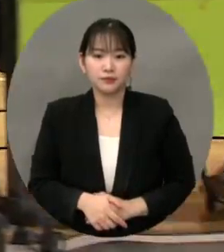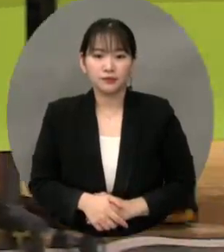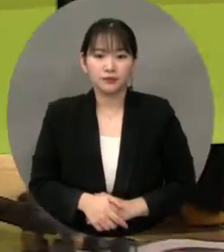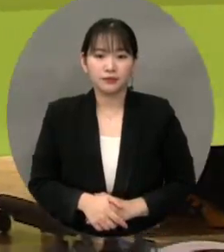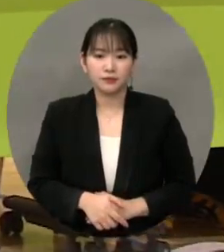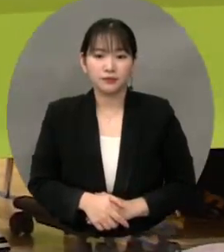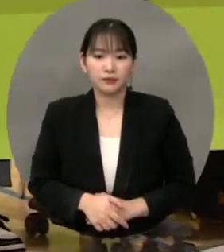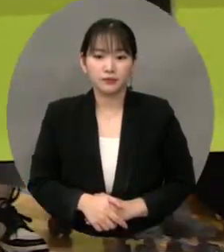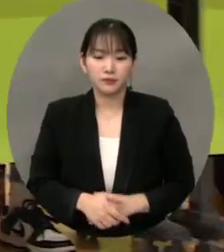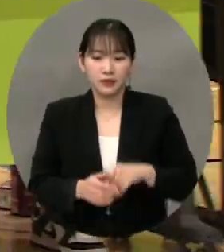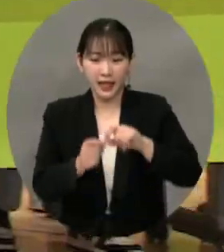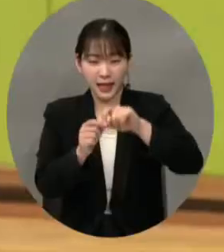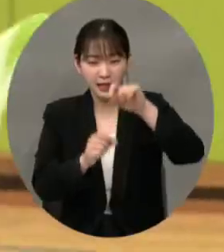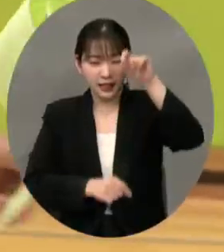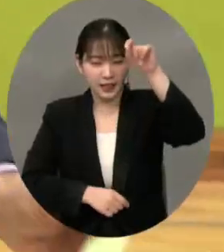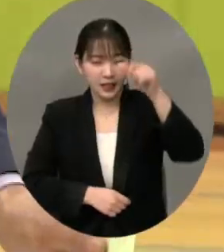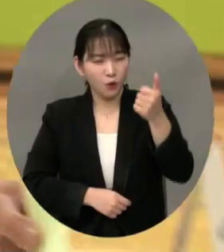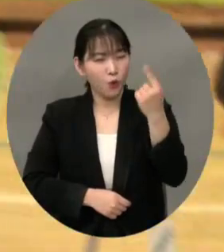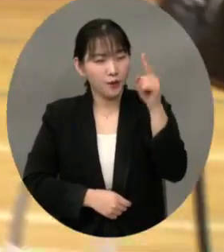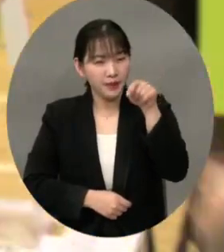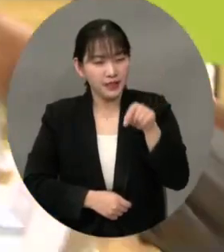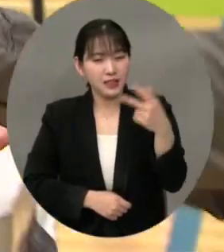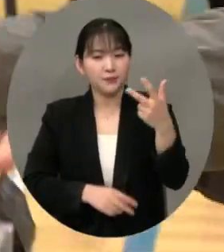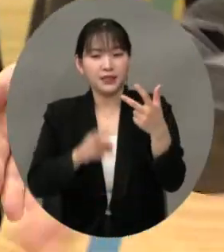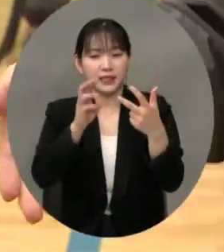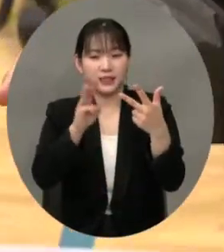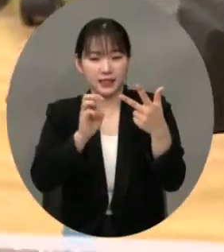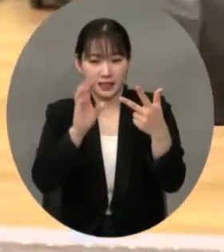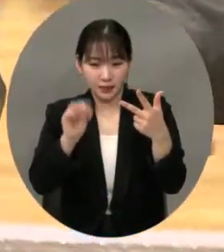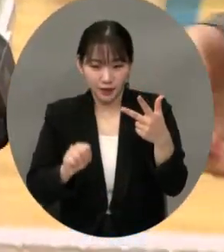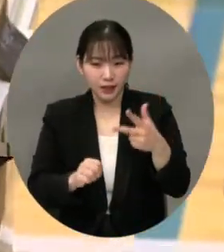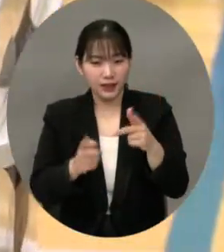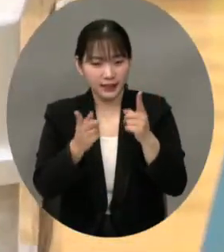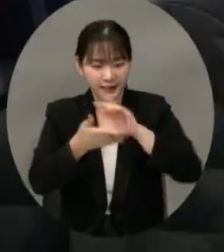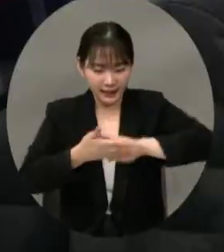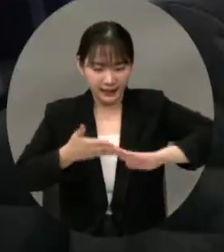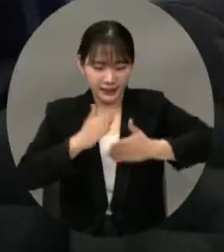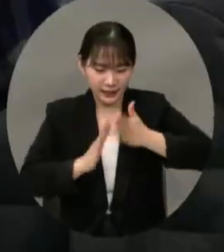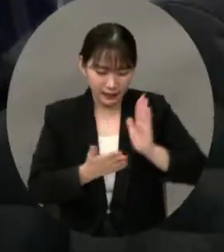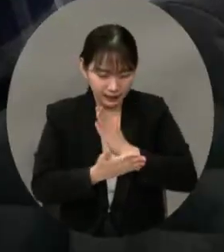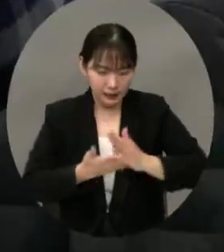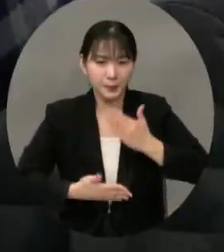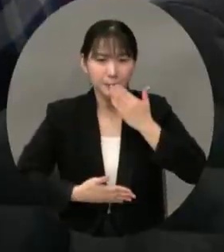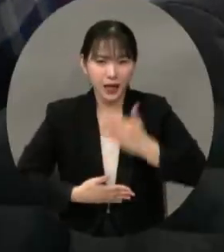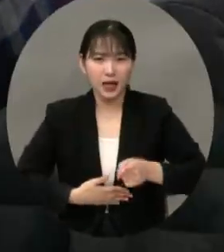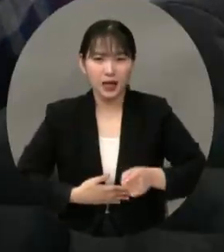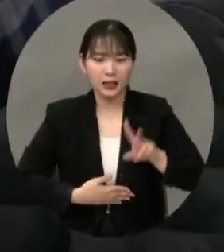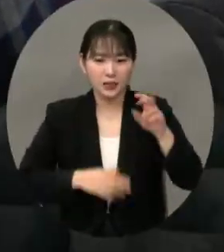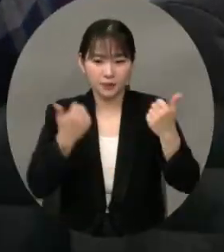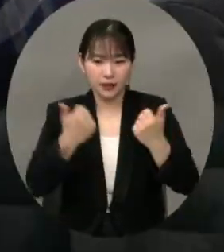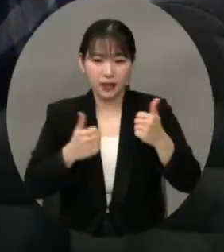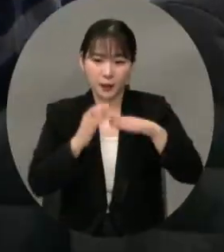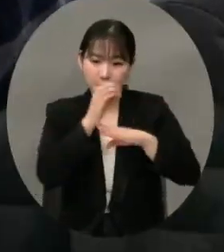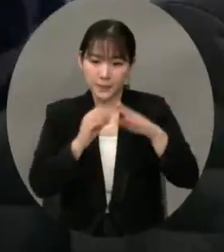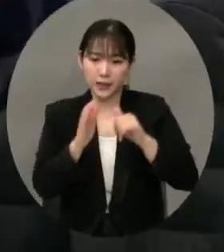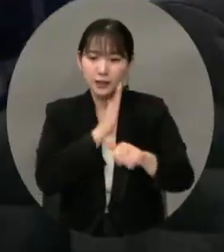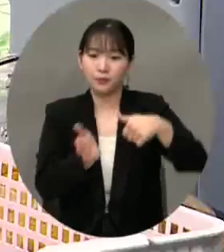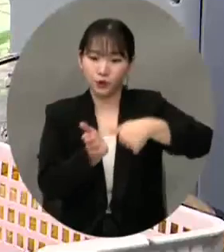길이 51.7cm로 손으로 일일이 분류하는 수개표만 가능했던 제22대 총선 비례대표